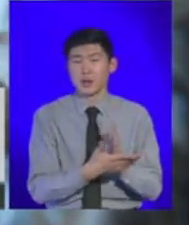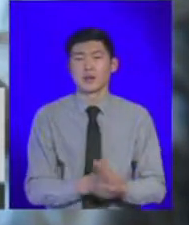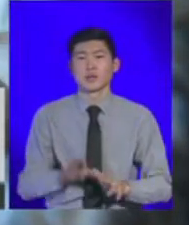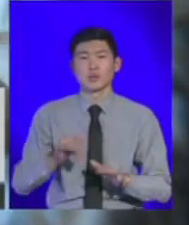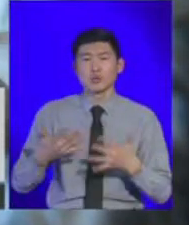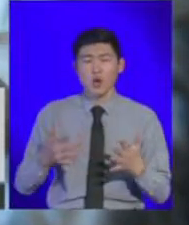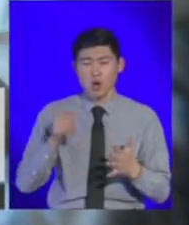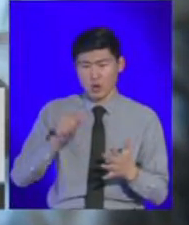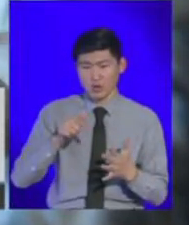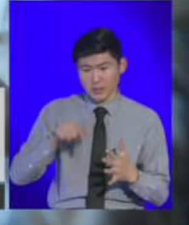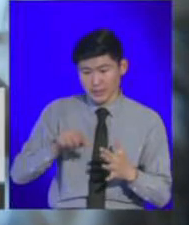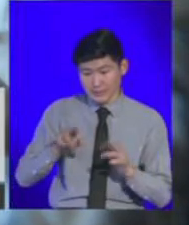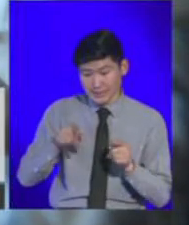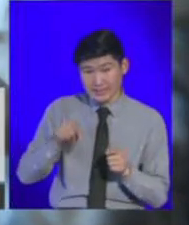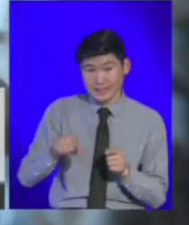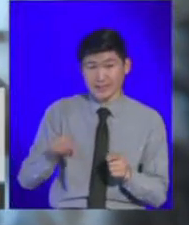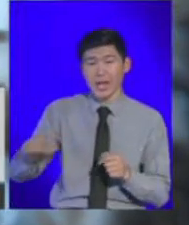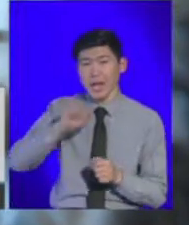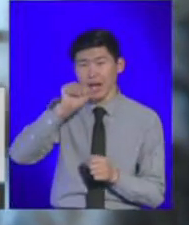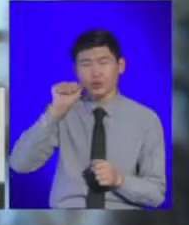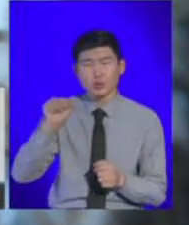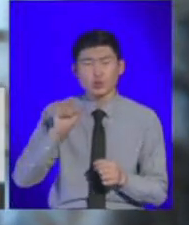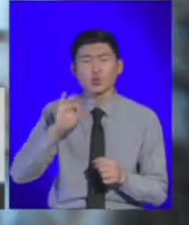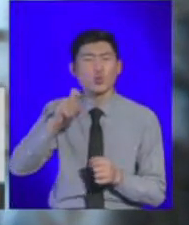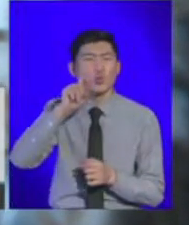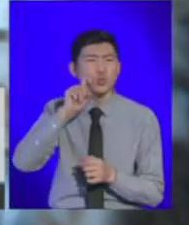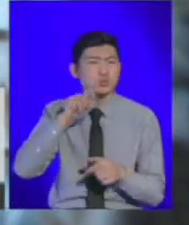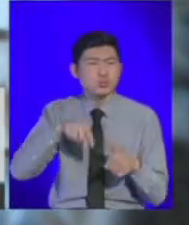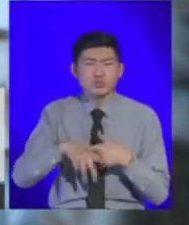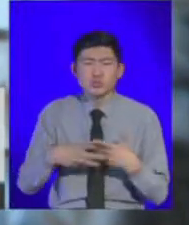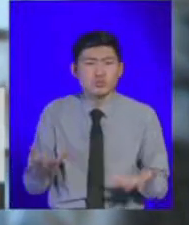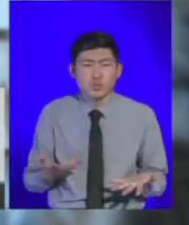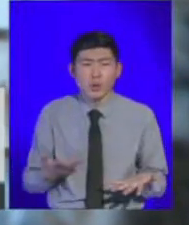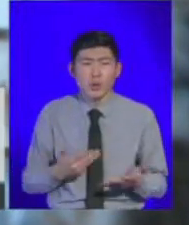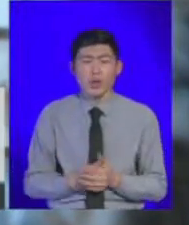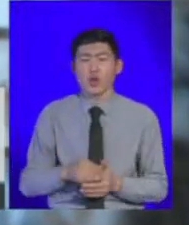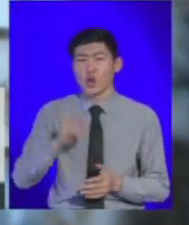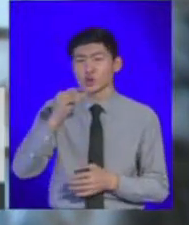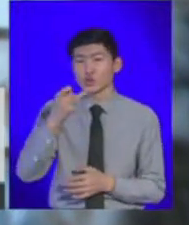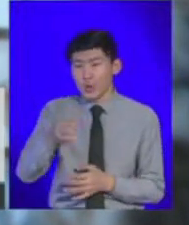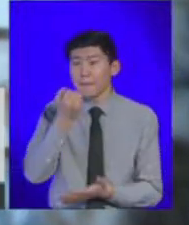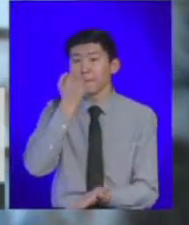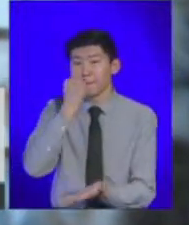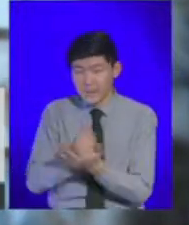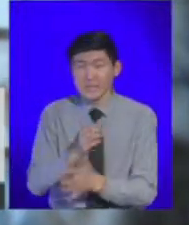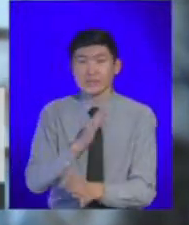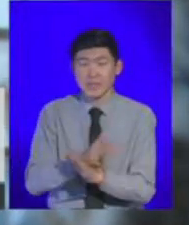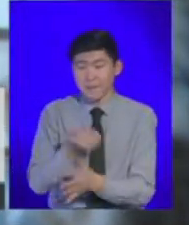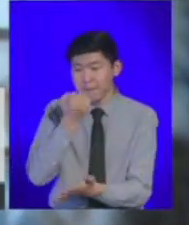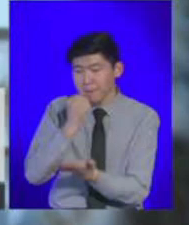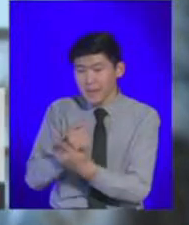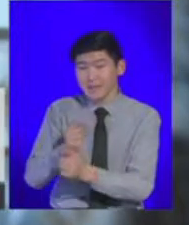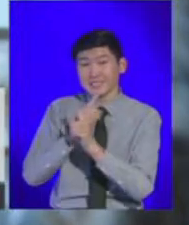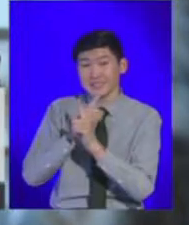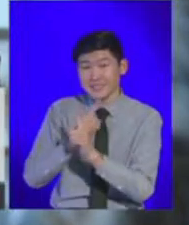одоо энэ дээр яг асуудлууд яг юун дээр үсэж байна вэ гэхээр за журам батлагдсан. За журмын дагуу одоо энэ жилийн